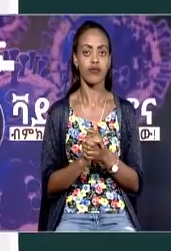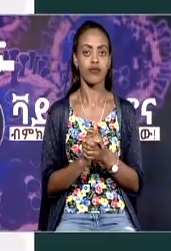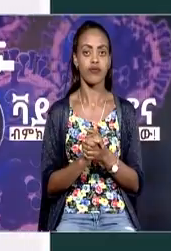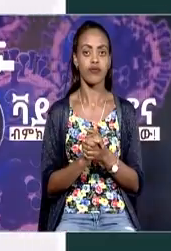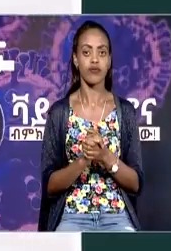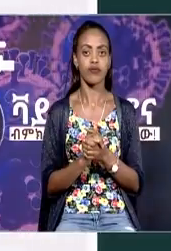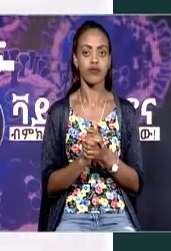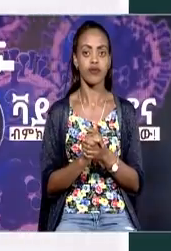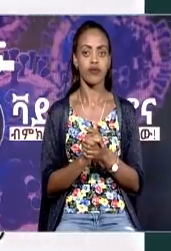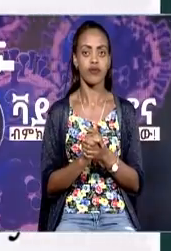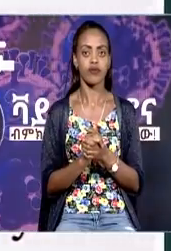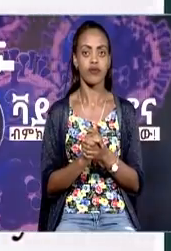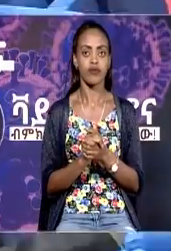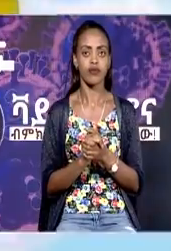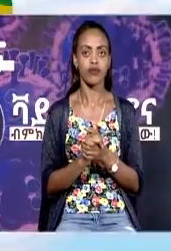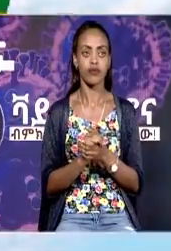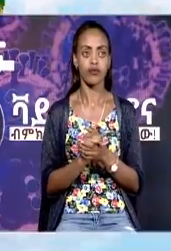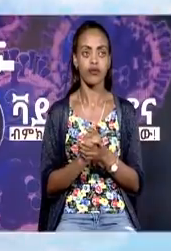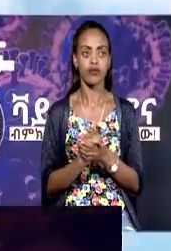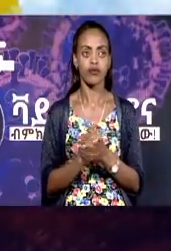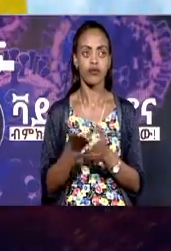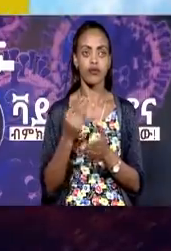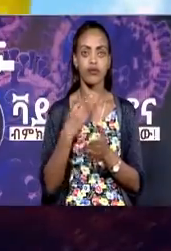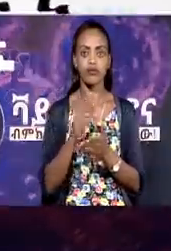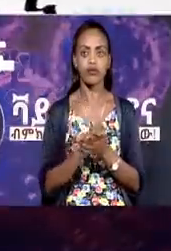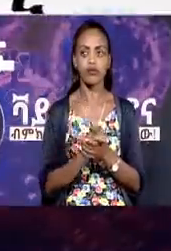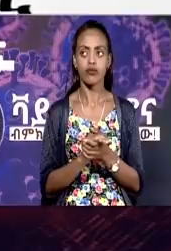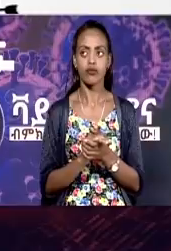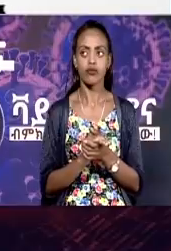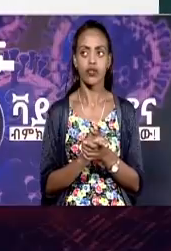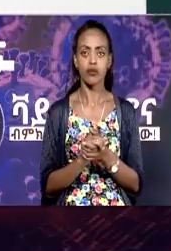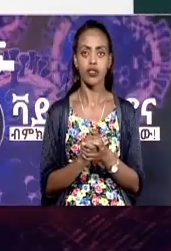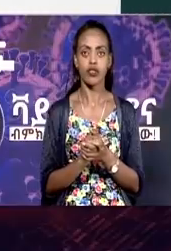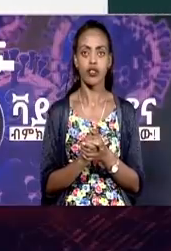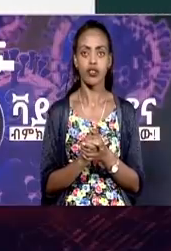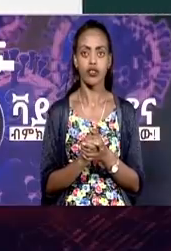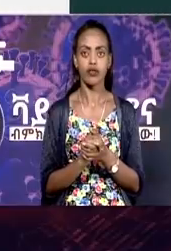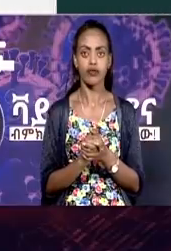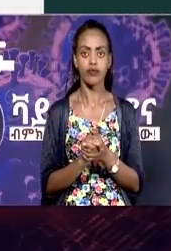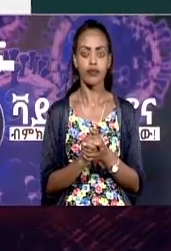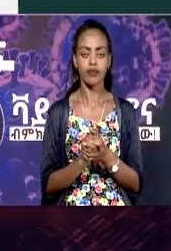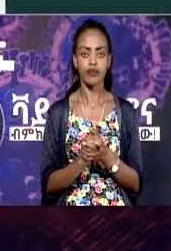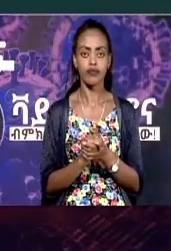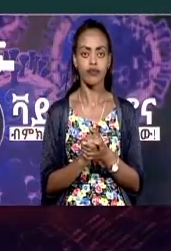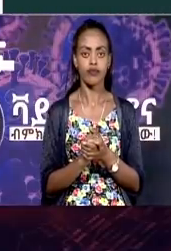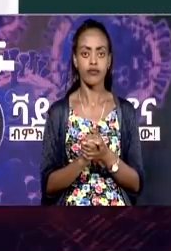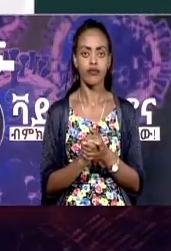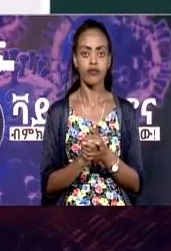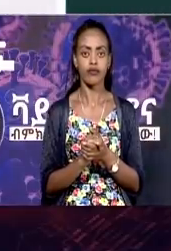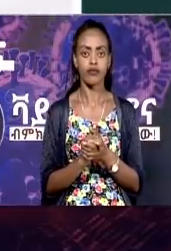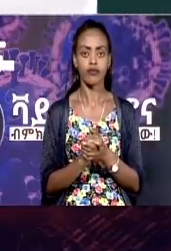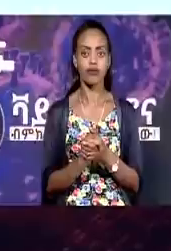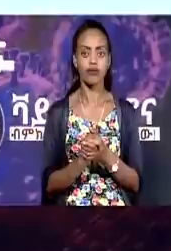ውድብ ብልጽግና ሕዚ ዝተፈጠረ ውድብ ዘይኮነስ ካብ ኢህደግ ዝተፈጠረን ሕግታትን ሃፍትን ኣብ ማእኸል ኣዲስ ኣበባ ኣሲሩ ንኽልላት ዝተዋወ ስልጣን